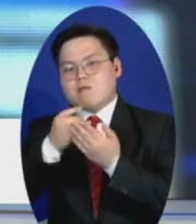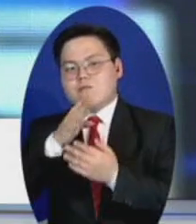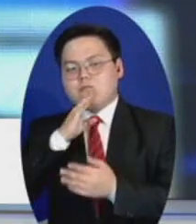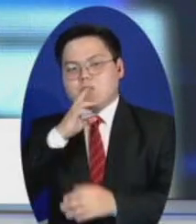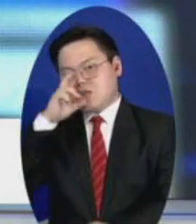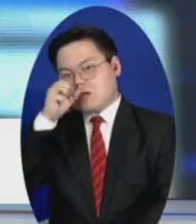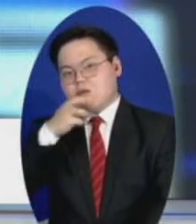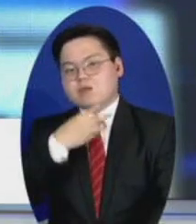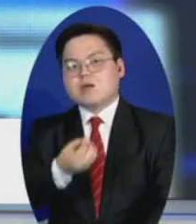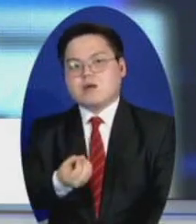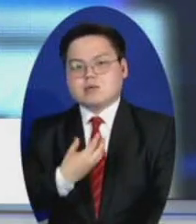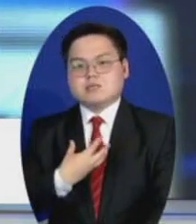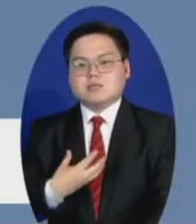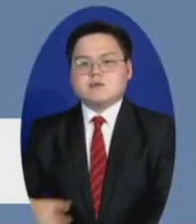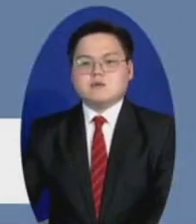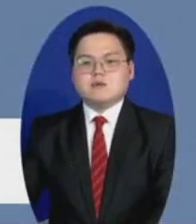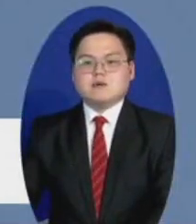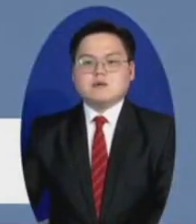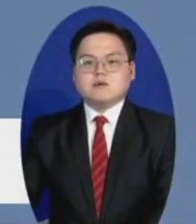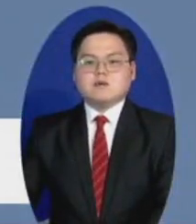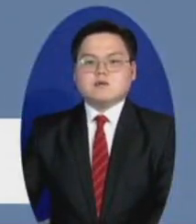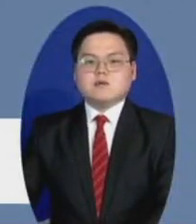салбарын яамнаас мэдээллээ.